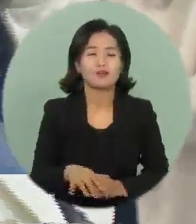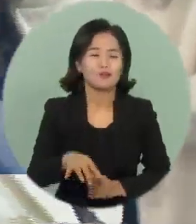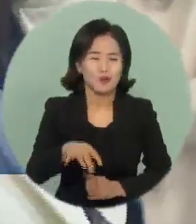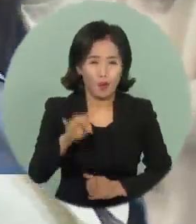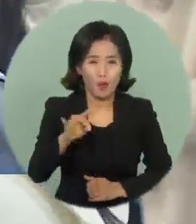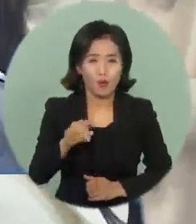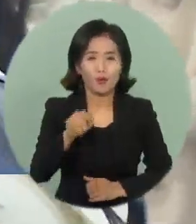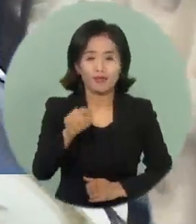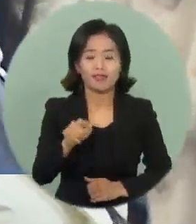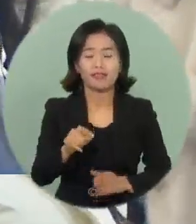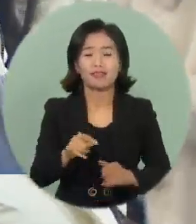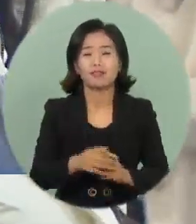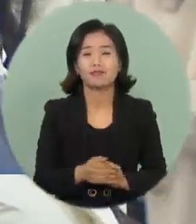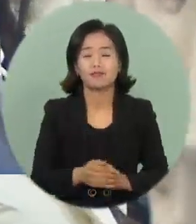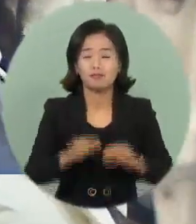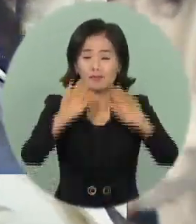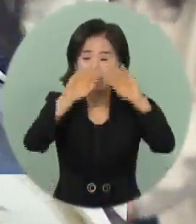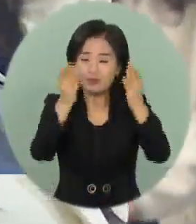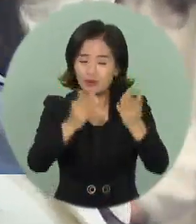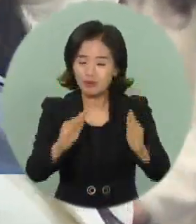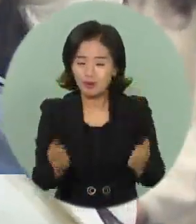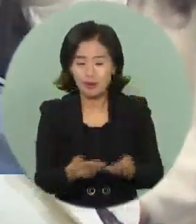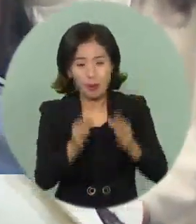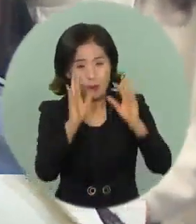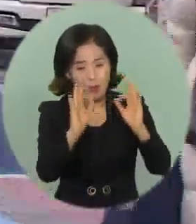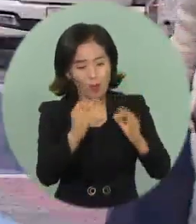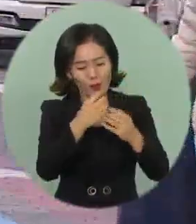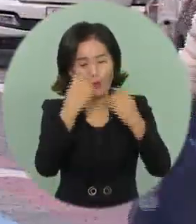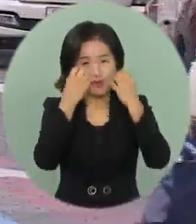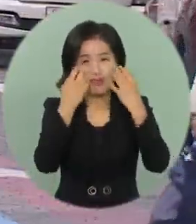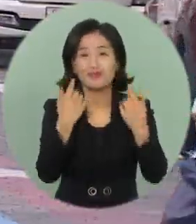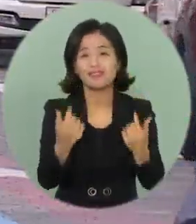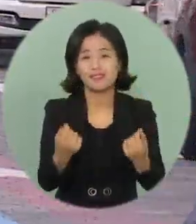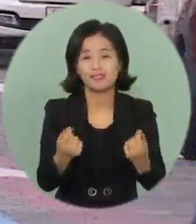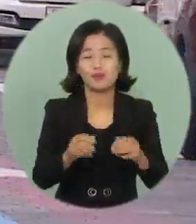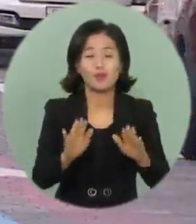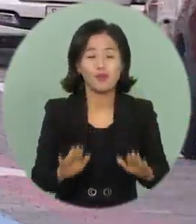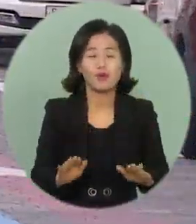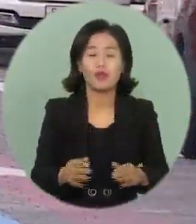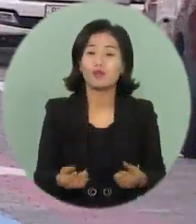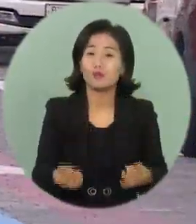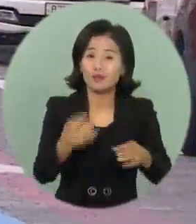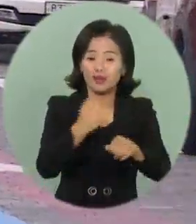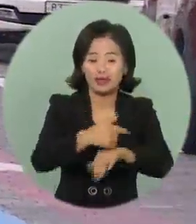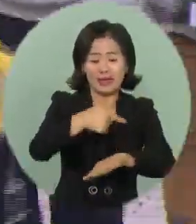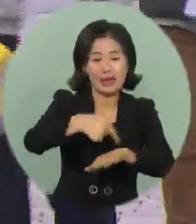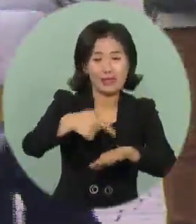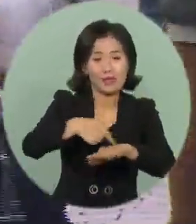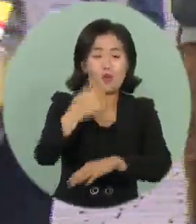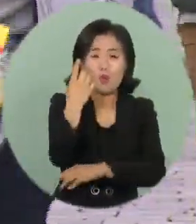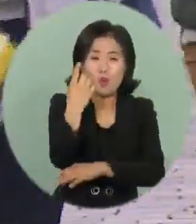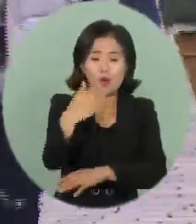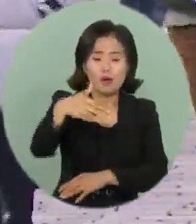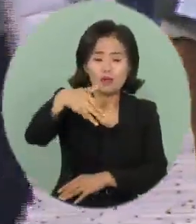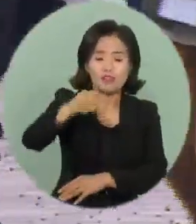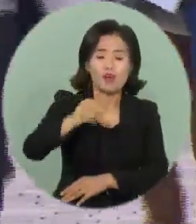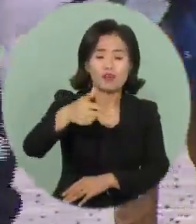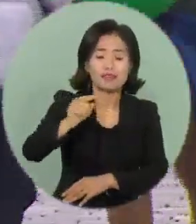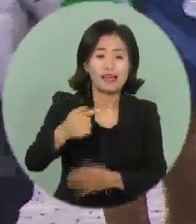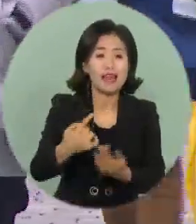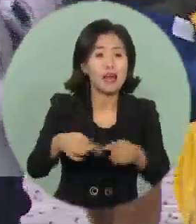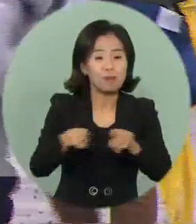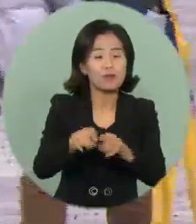처음으로 이 청자를 본 상태에서 좀 새로워요. 올해 청자축제는 강진의 원래 청자랑 놀래를